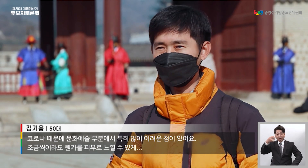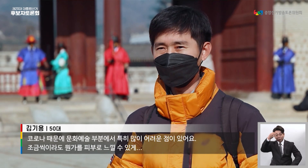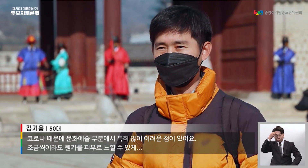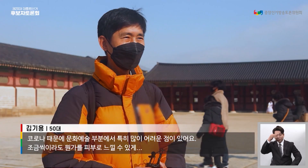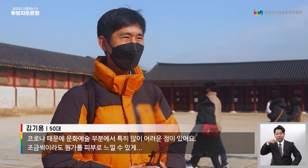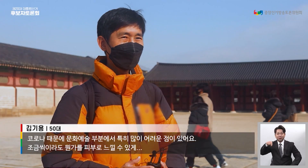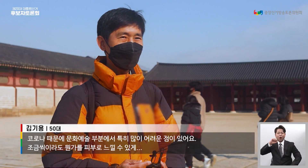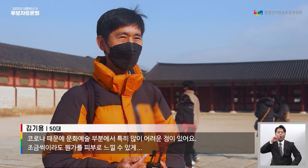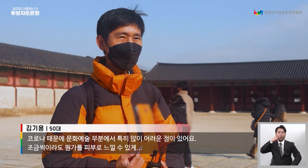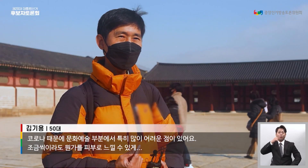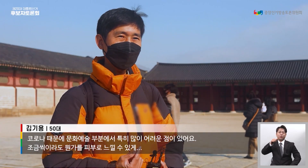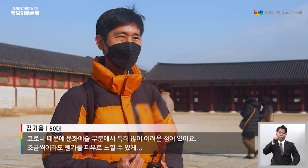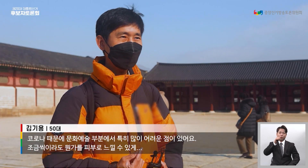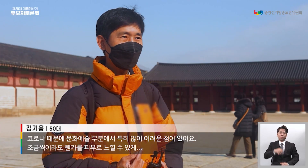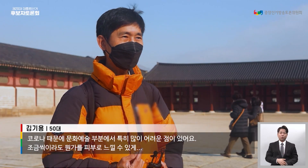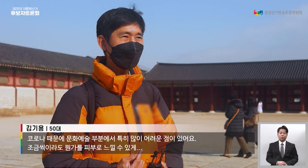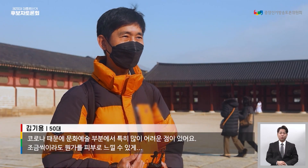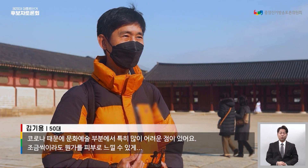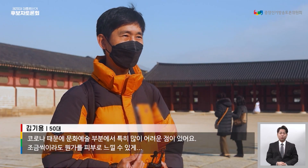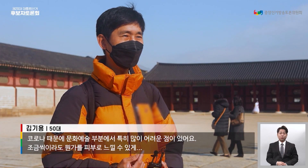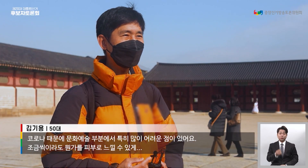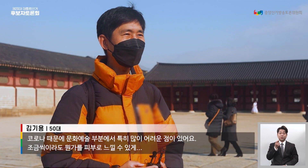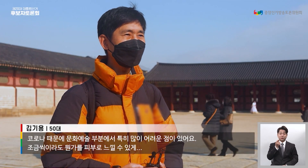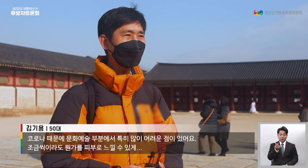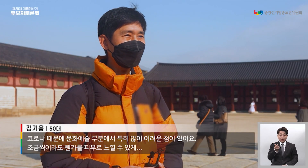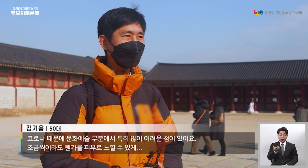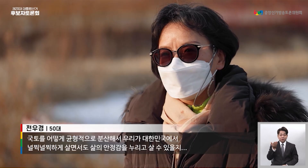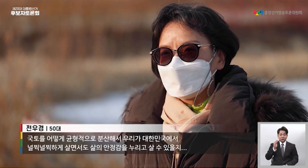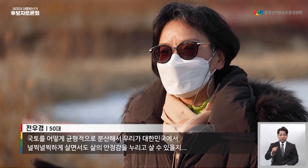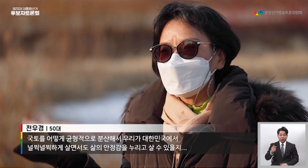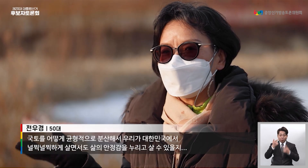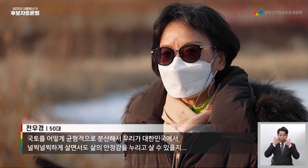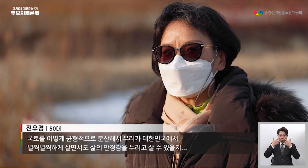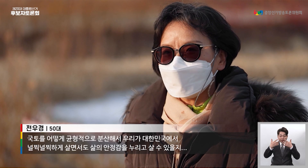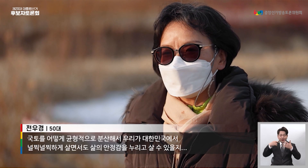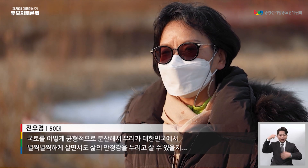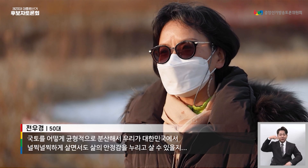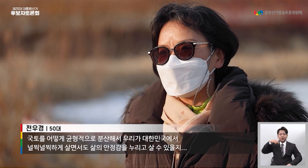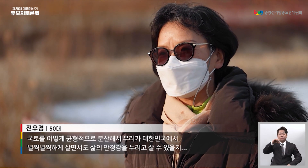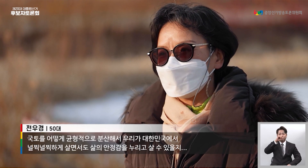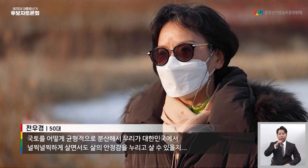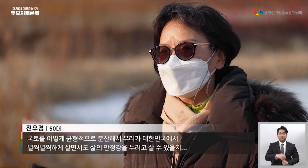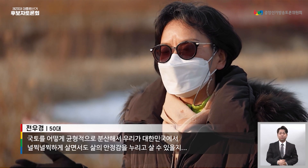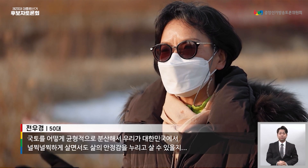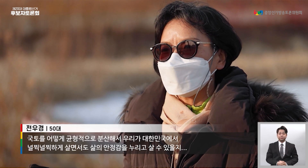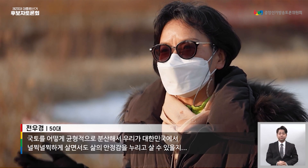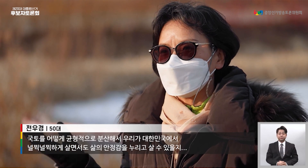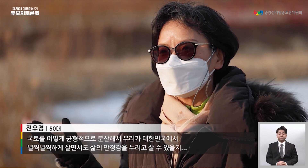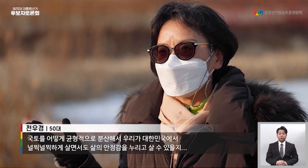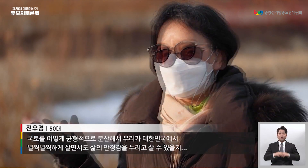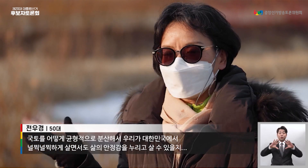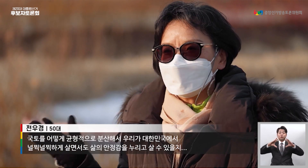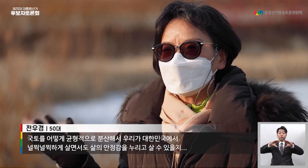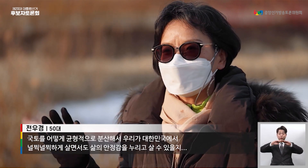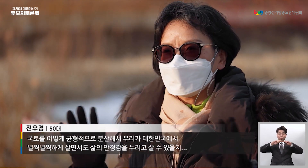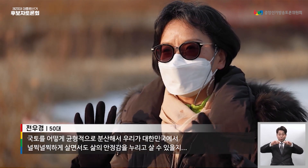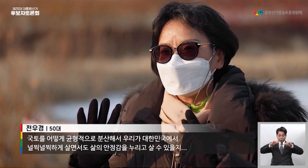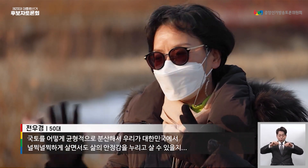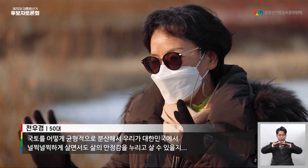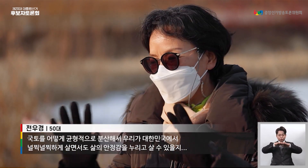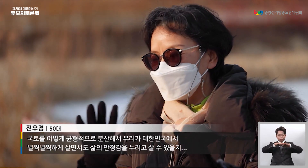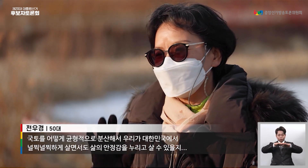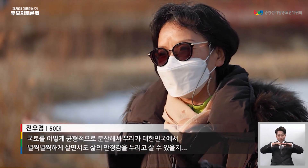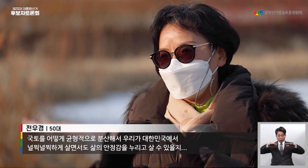점이 있어요. 조금씩이라도 뭔가를 피부로 느낄 수 있게 국토를 어떻게 균형적으로 분산해서 우리가